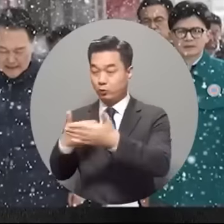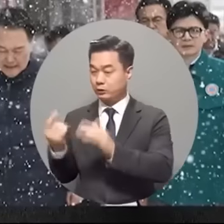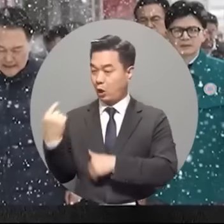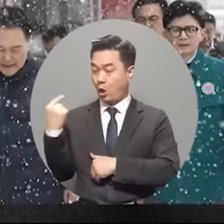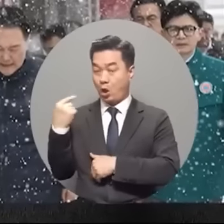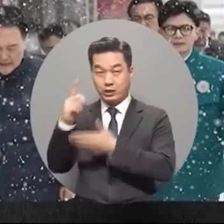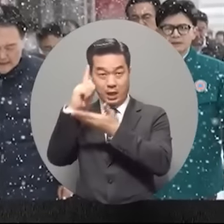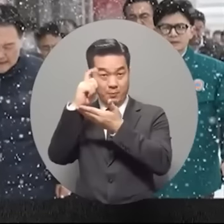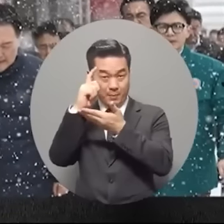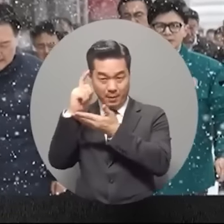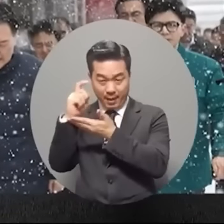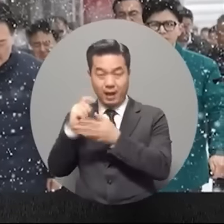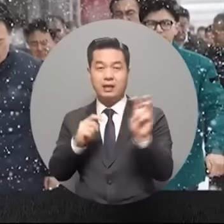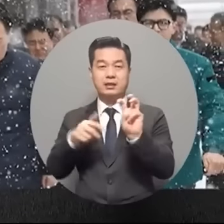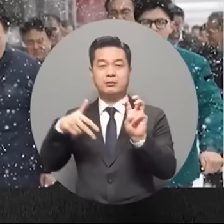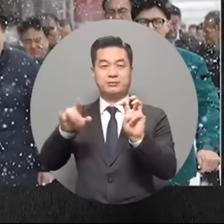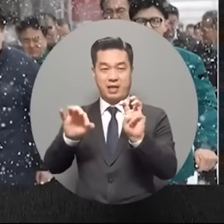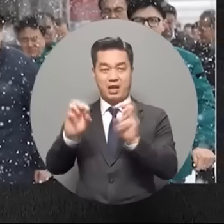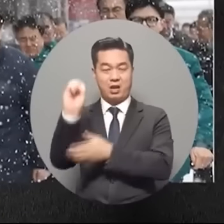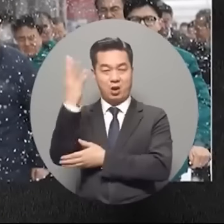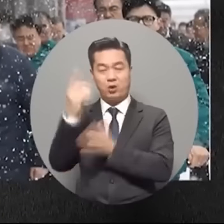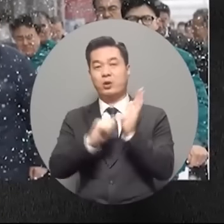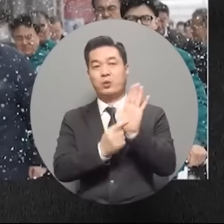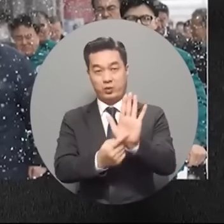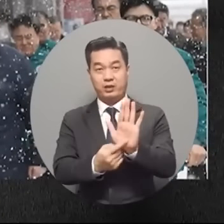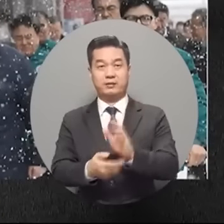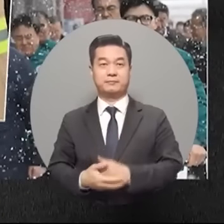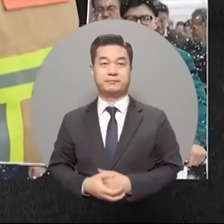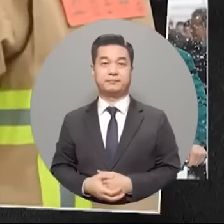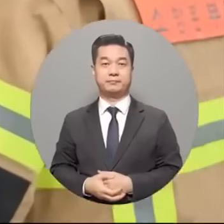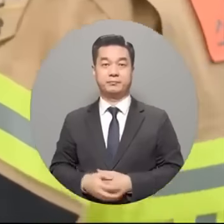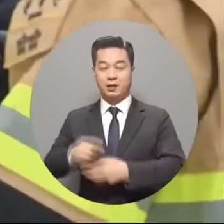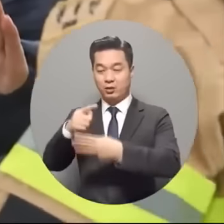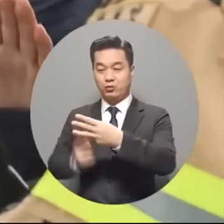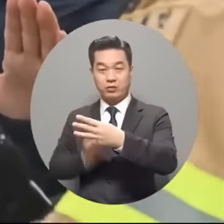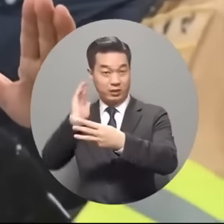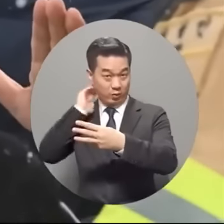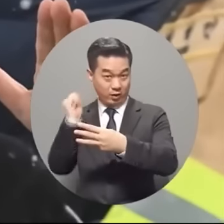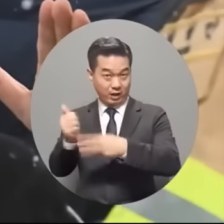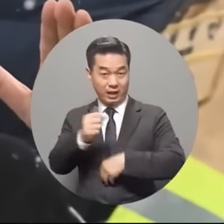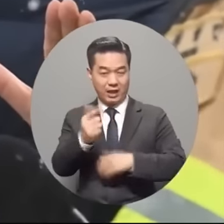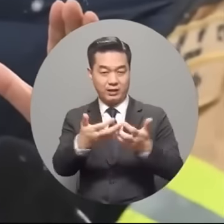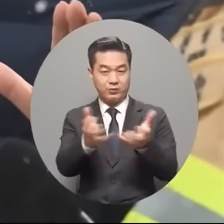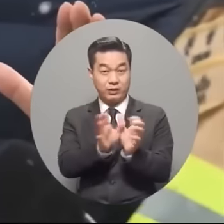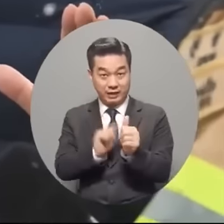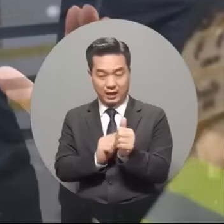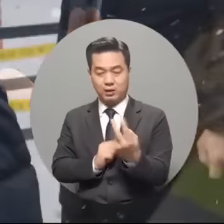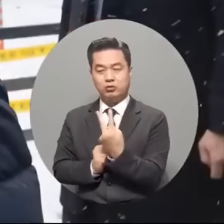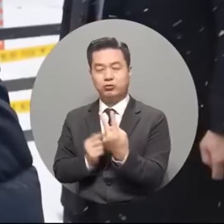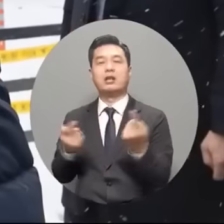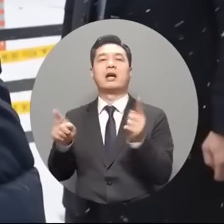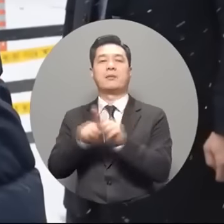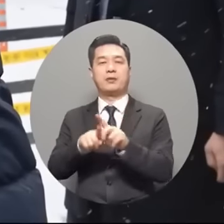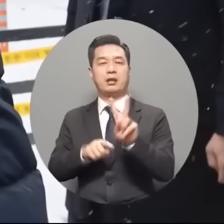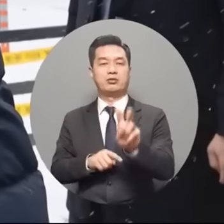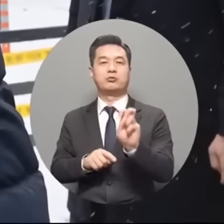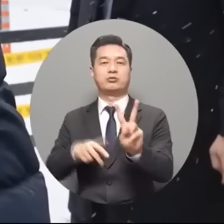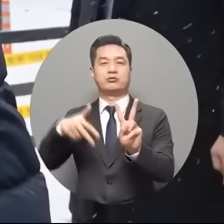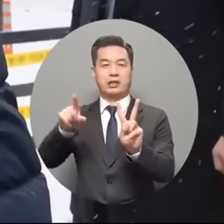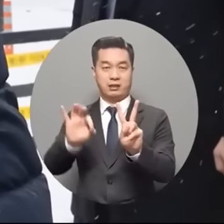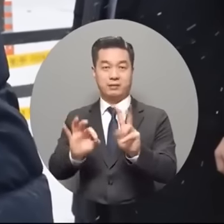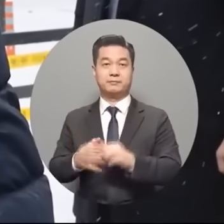촬영한 현장 사진 30장을 언론에 공개했습니다. 윤 대통령과 한동훈 위원장이 함께 나온 사진이